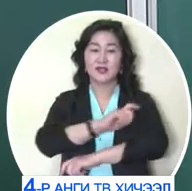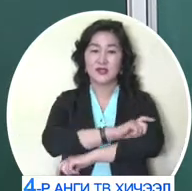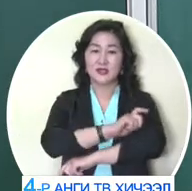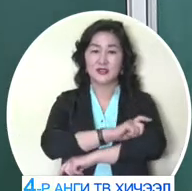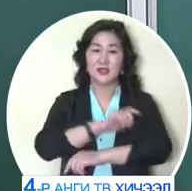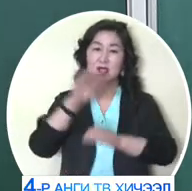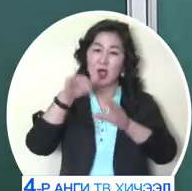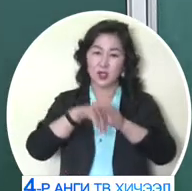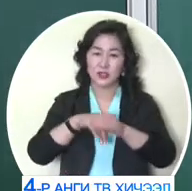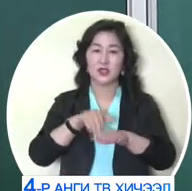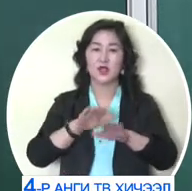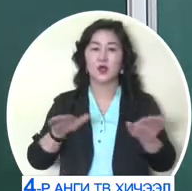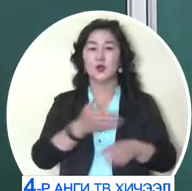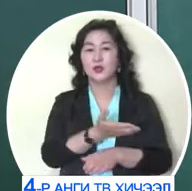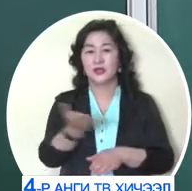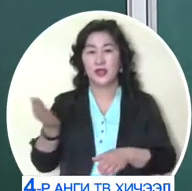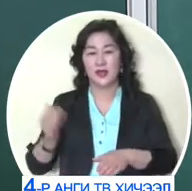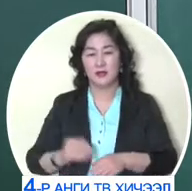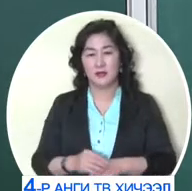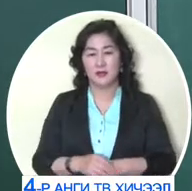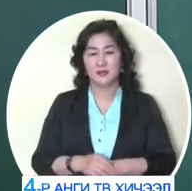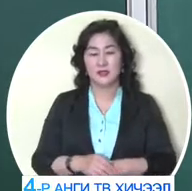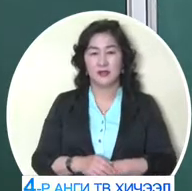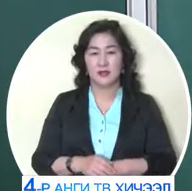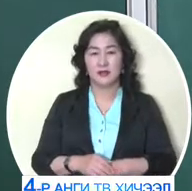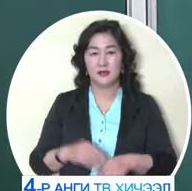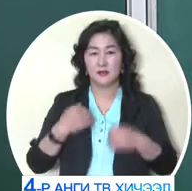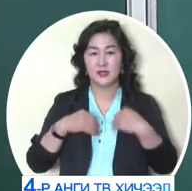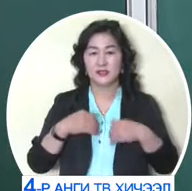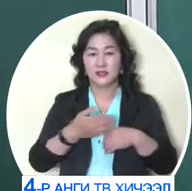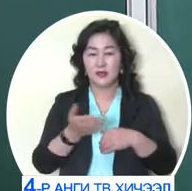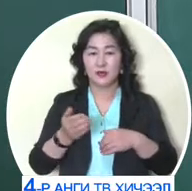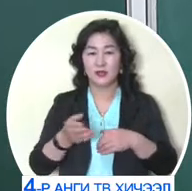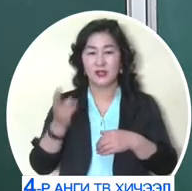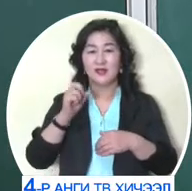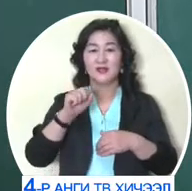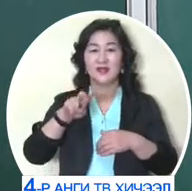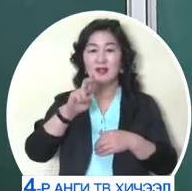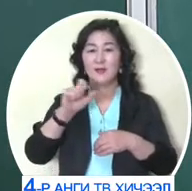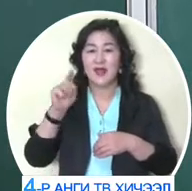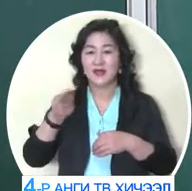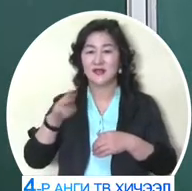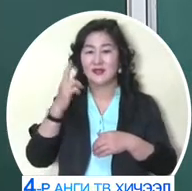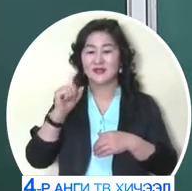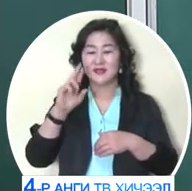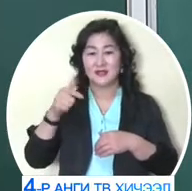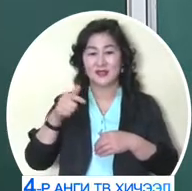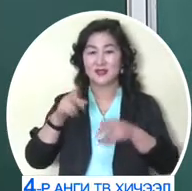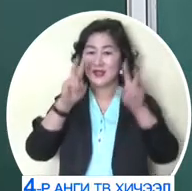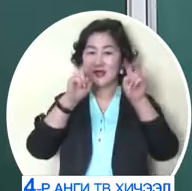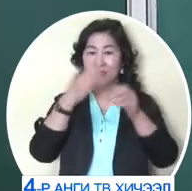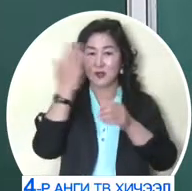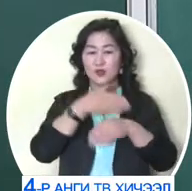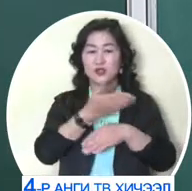хичээлдээ оролцох нэ. Багш нь та бүхэндээ дилбэт цэцэг гэсэн ихийг уншиж өгье. Сурагчид